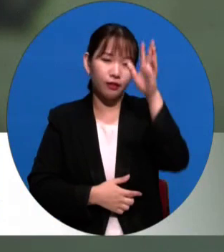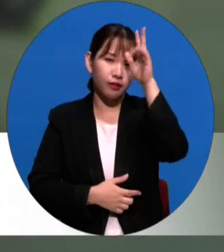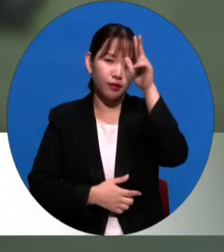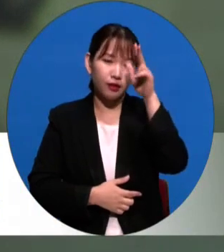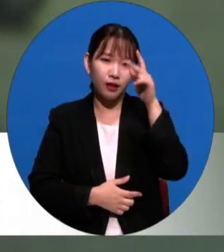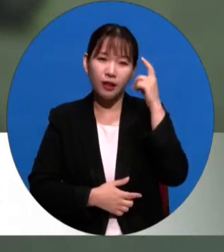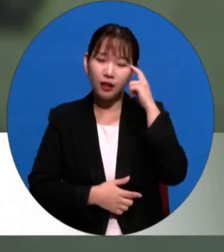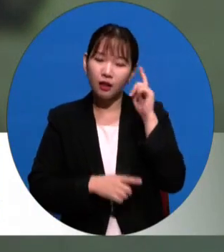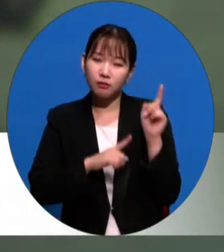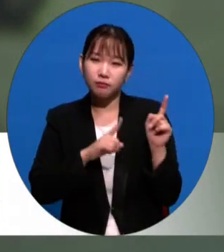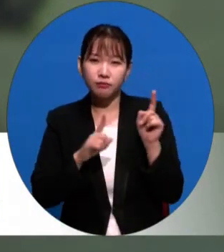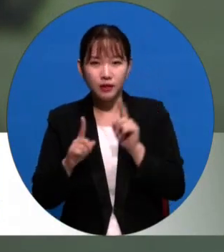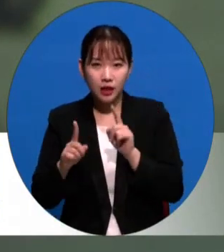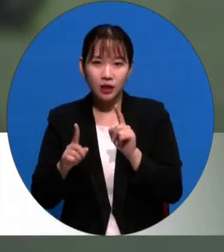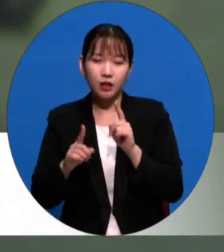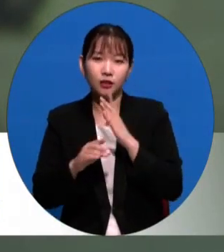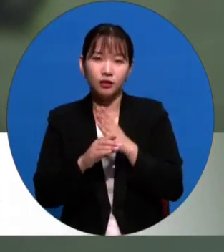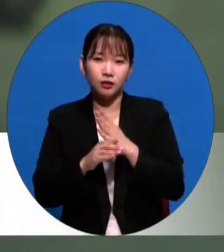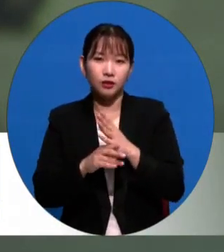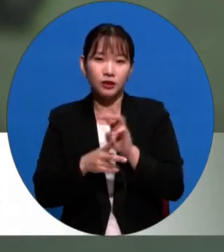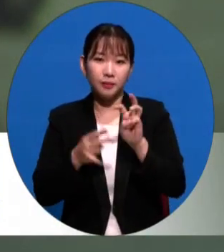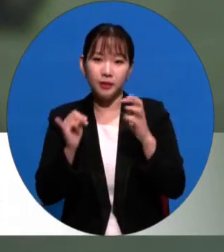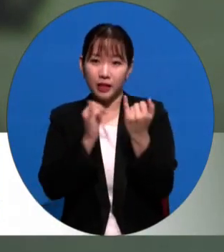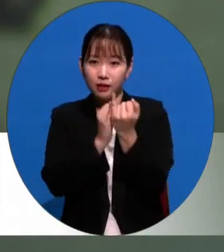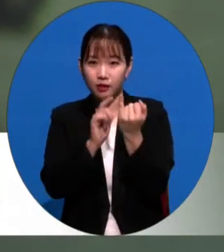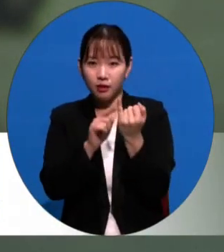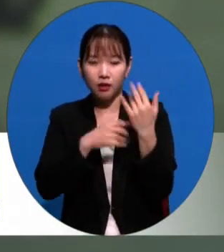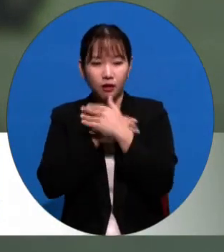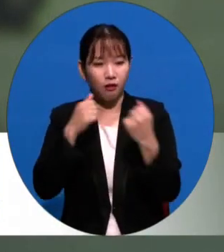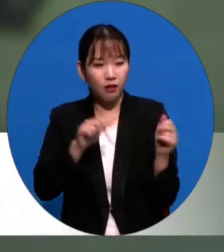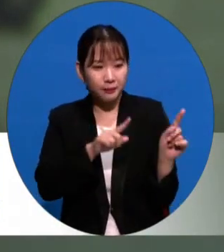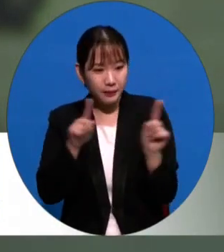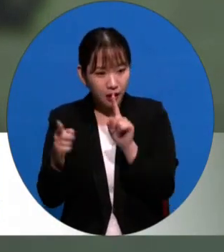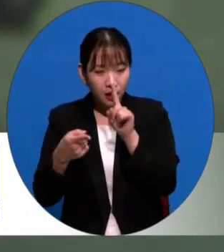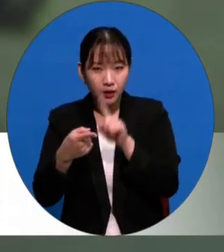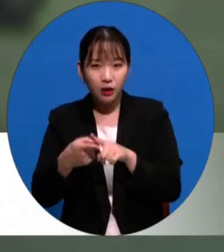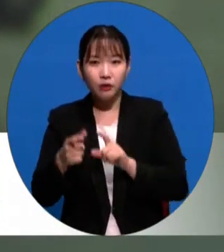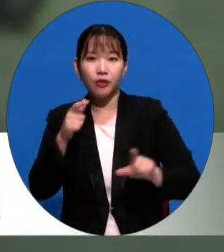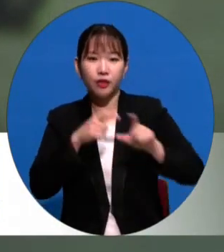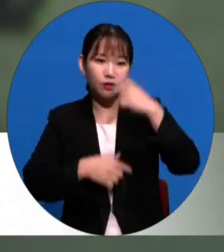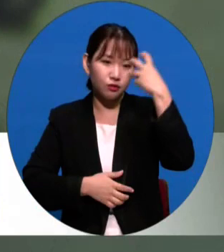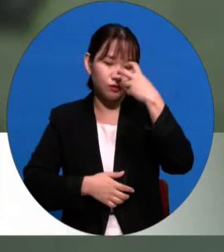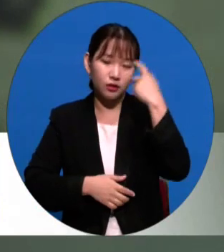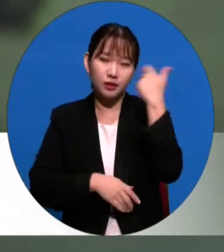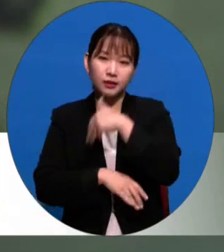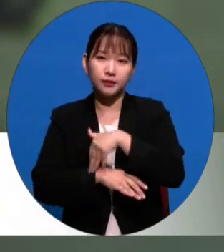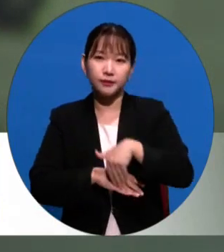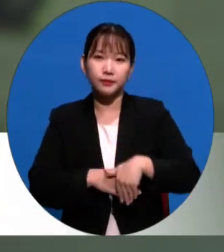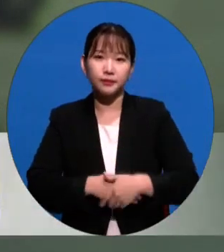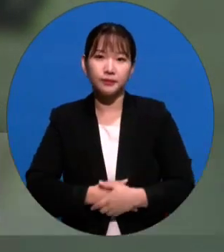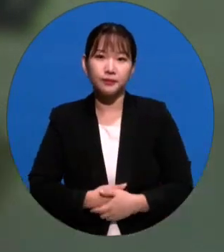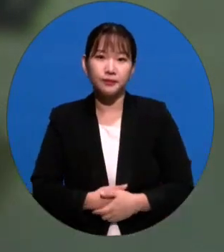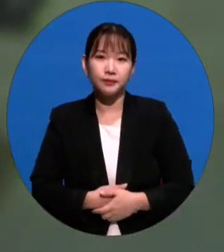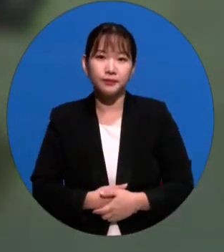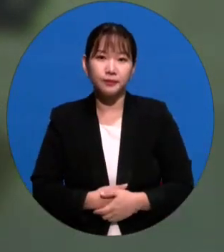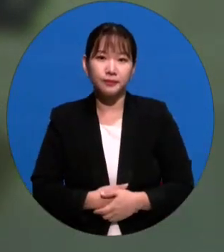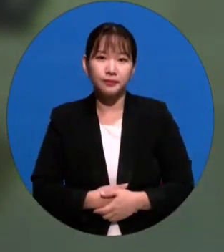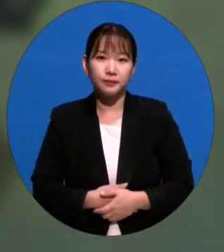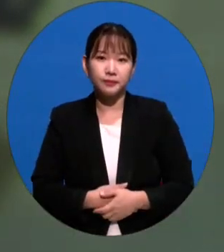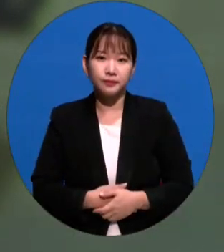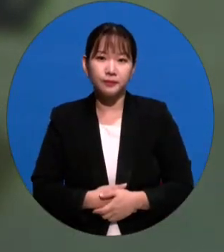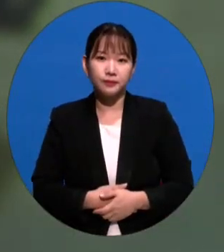의식을 되찾고 있는 이 여성이 건강을 회복하는 대로 추가 수사를 진행할 계획입니다. 천홍희